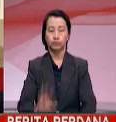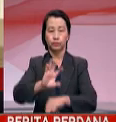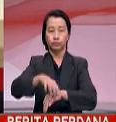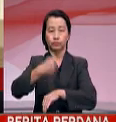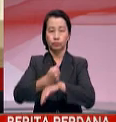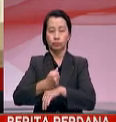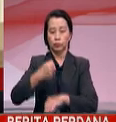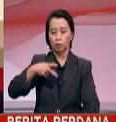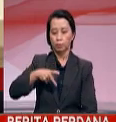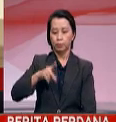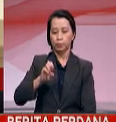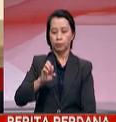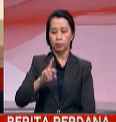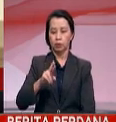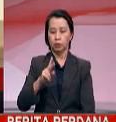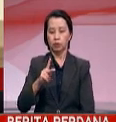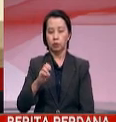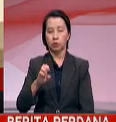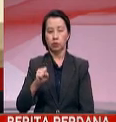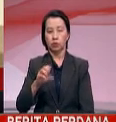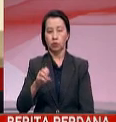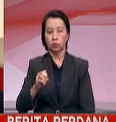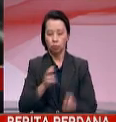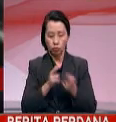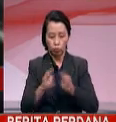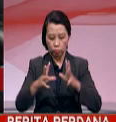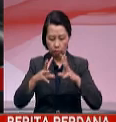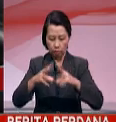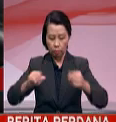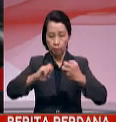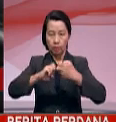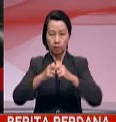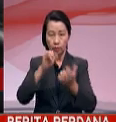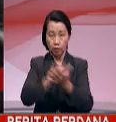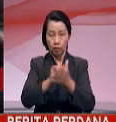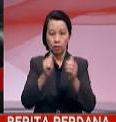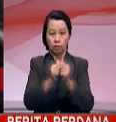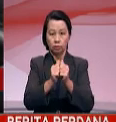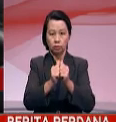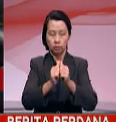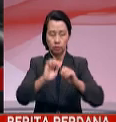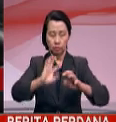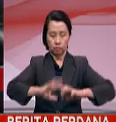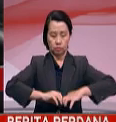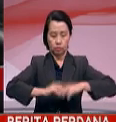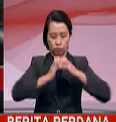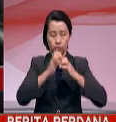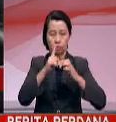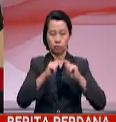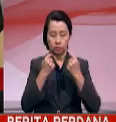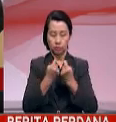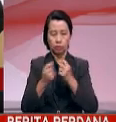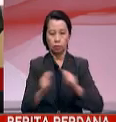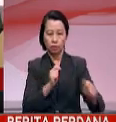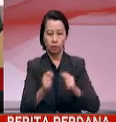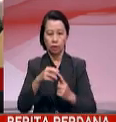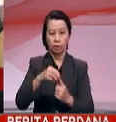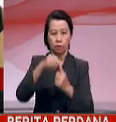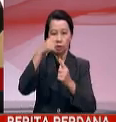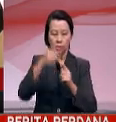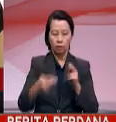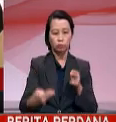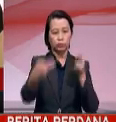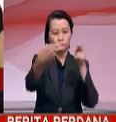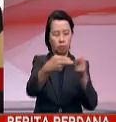Pertubuhan Keselamatan Sosial Perkeso sedang berusaha menangani isu tersebut dengan menubuhkan satu pasukan tindakan khas bagi